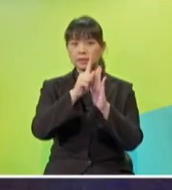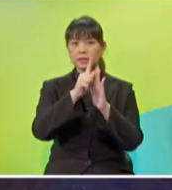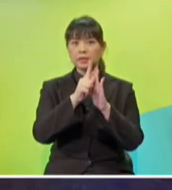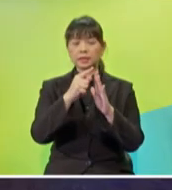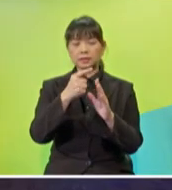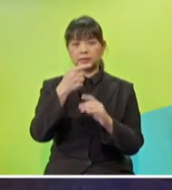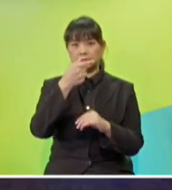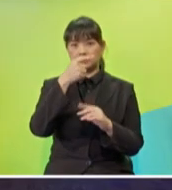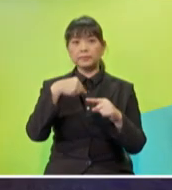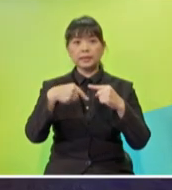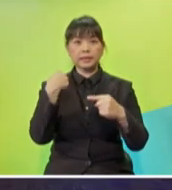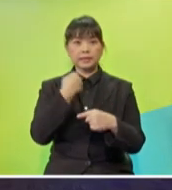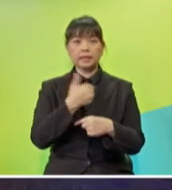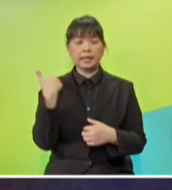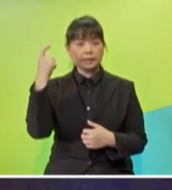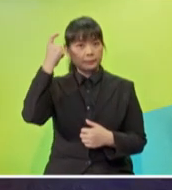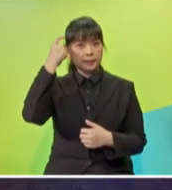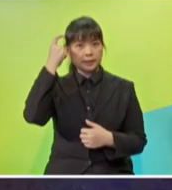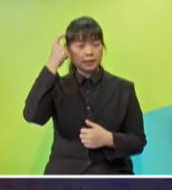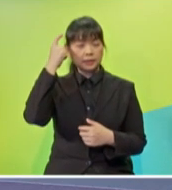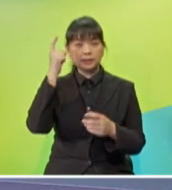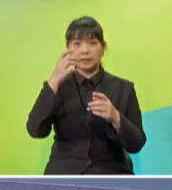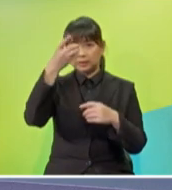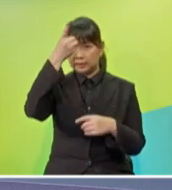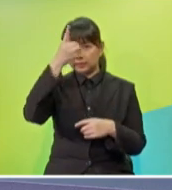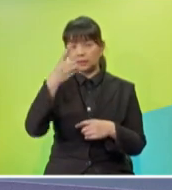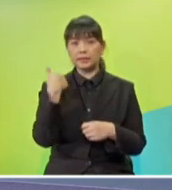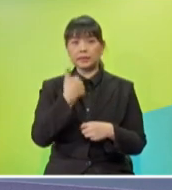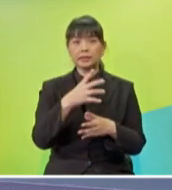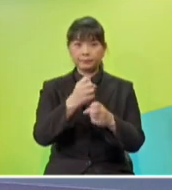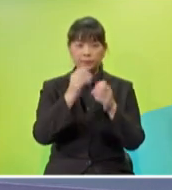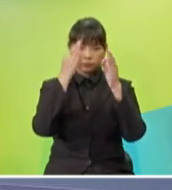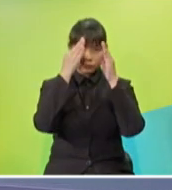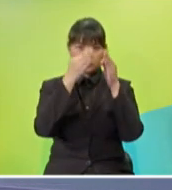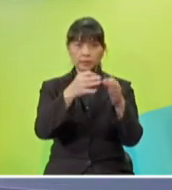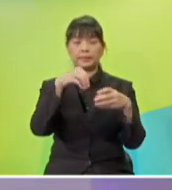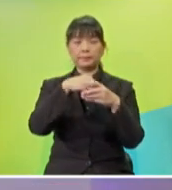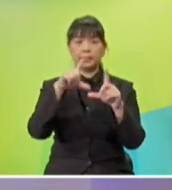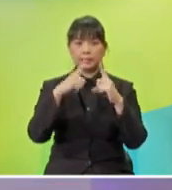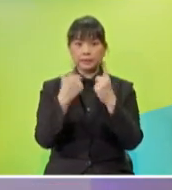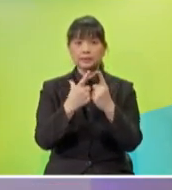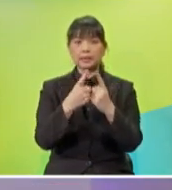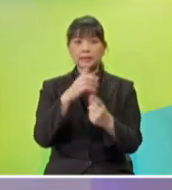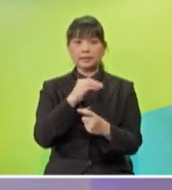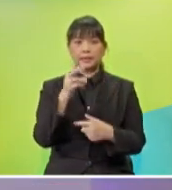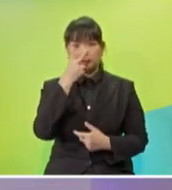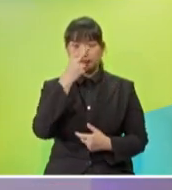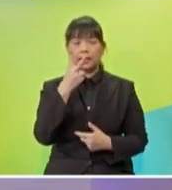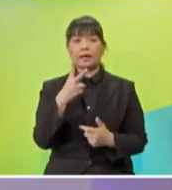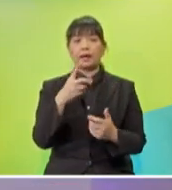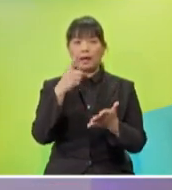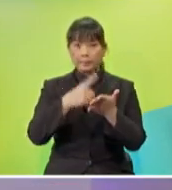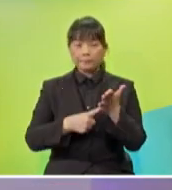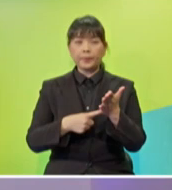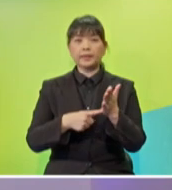yang cerdas tidak dapat menumbuhkan perhatian kita dalam kelas apa yang diajak oleh jegu tidak